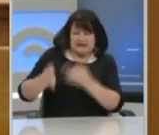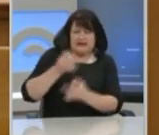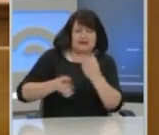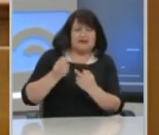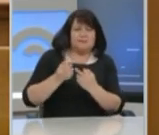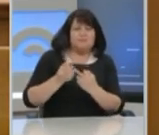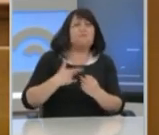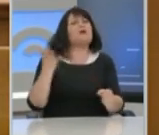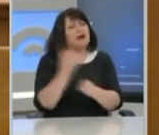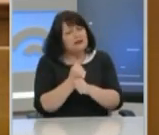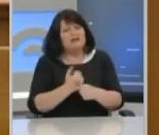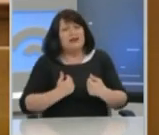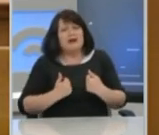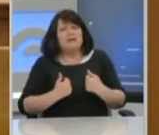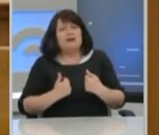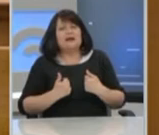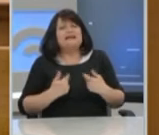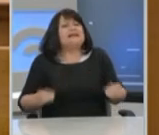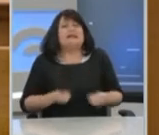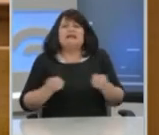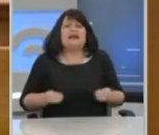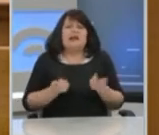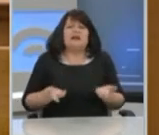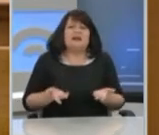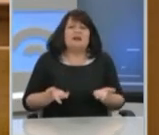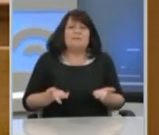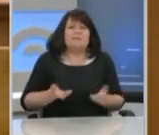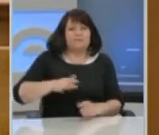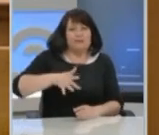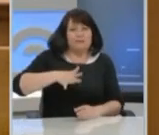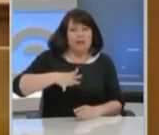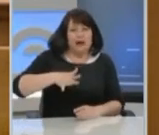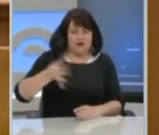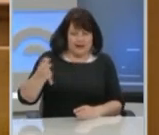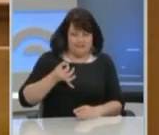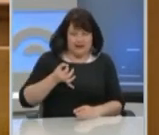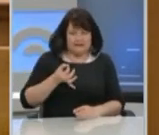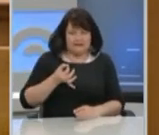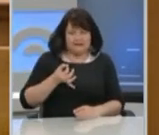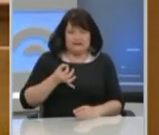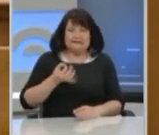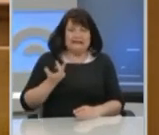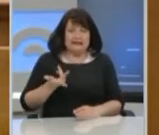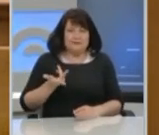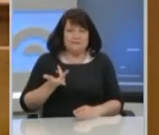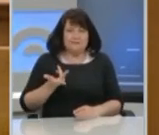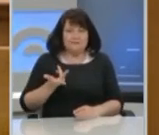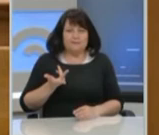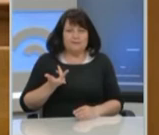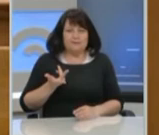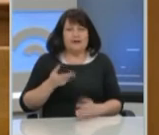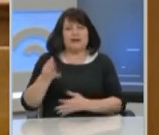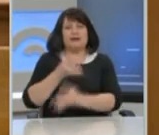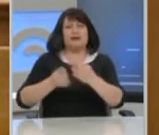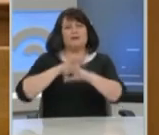λοιπόν το βγάλαμε, τι συνέβη? Προφανώς το επιχείρημά σας, πάνω στο οποίο βασίζεται και